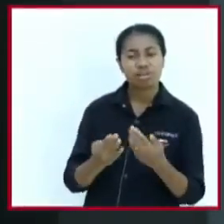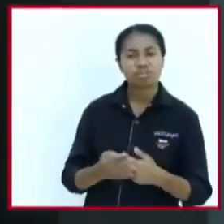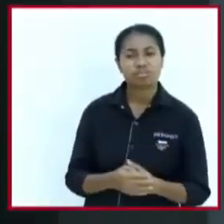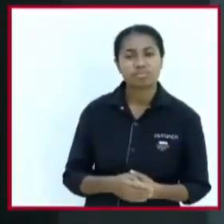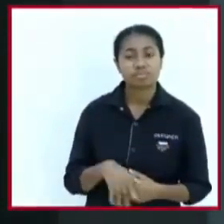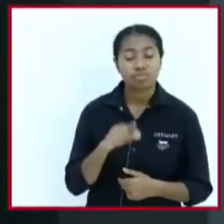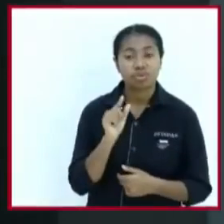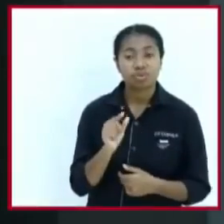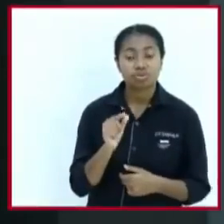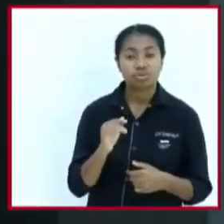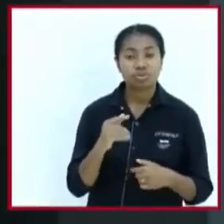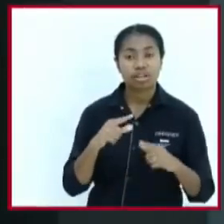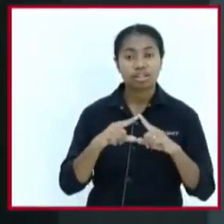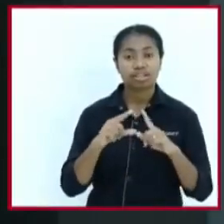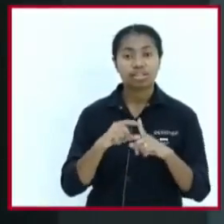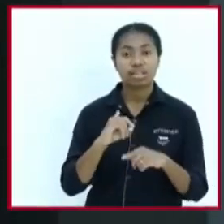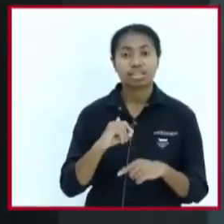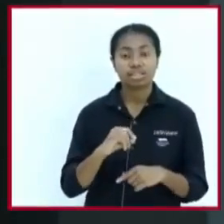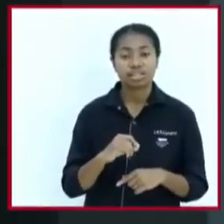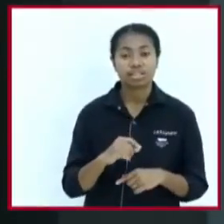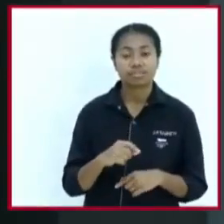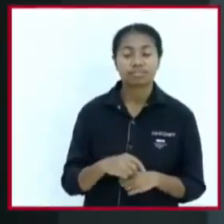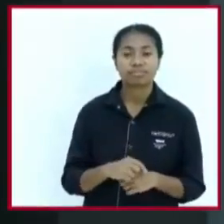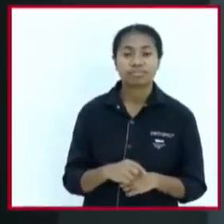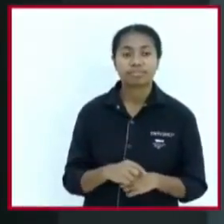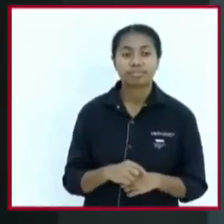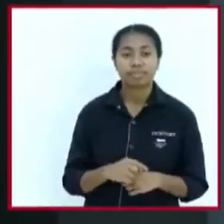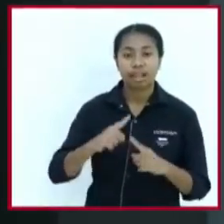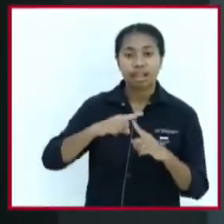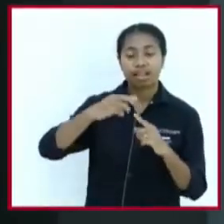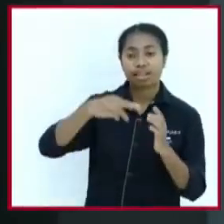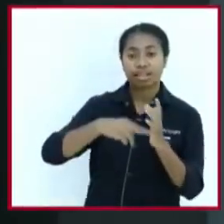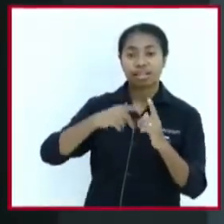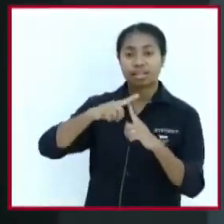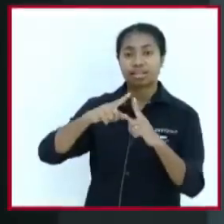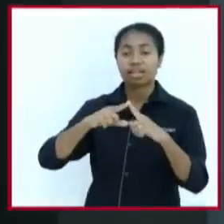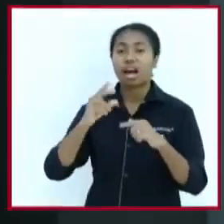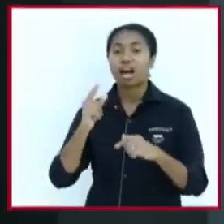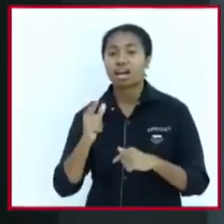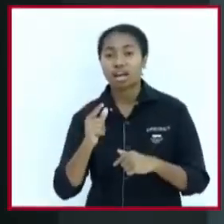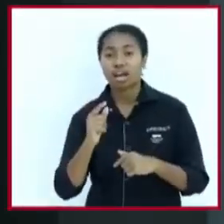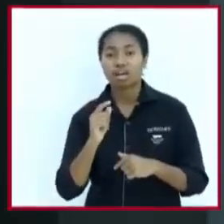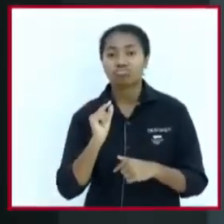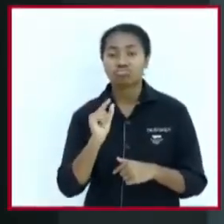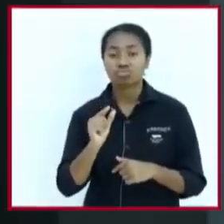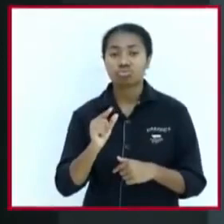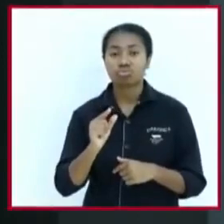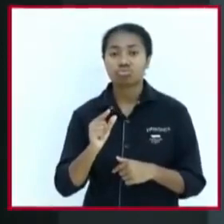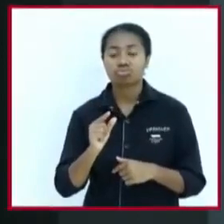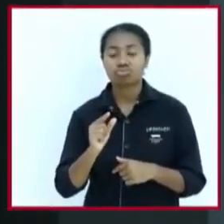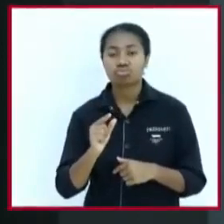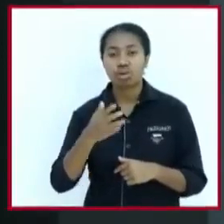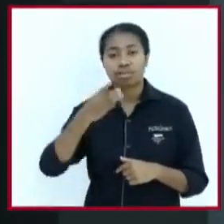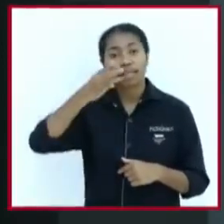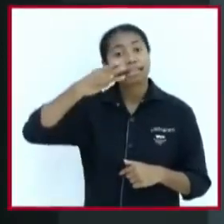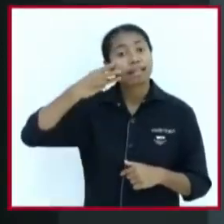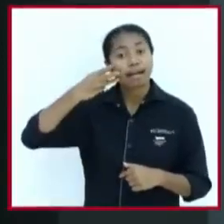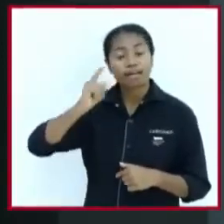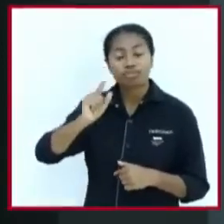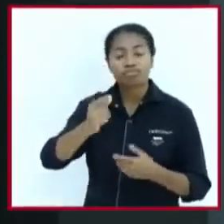Hai untuk jadi Tentara Angkatan Laut Dia minta saya antar Diao Smoke Smoke sana untuk masuk lamaran